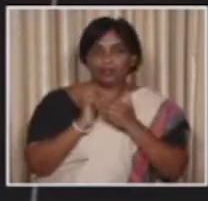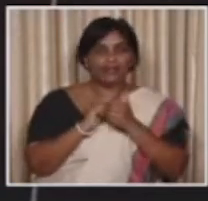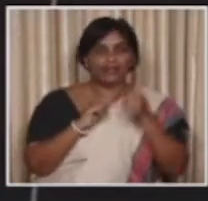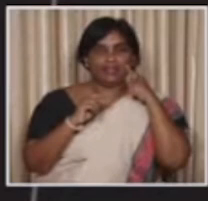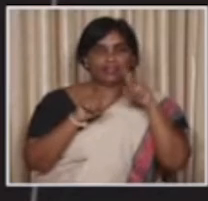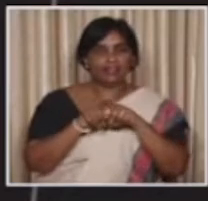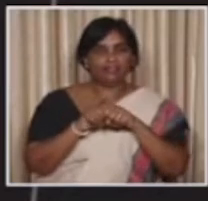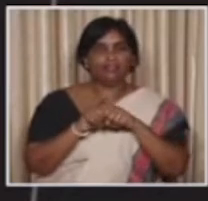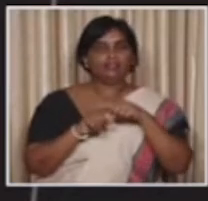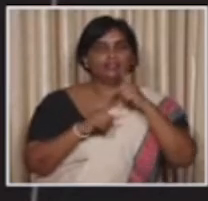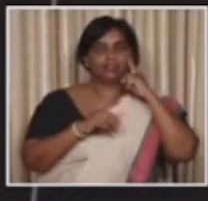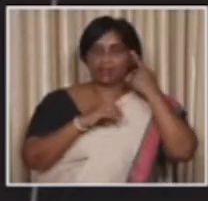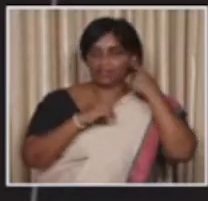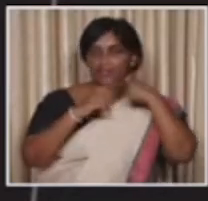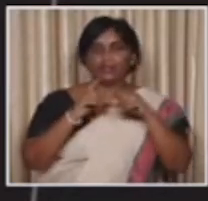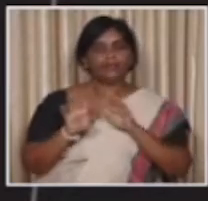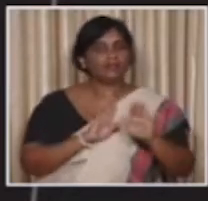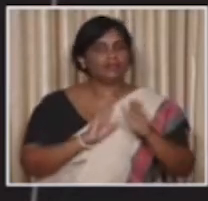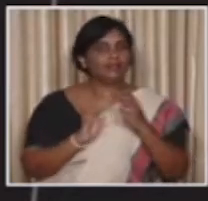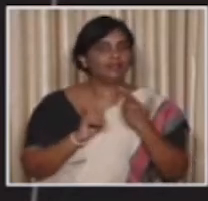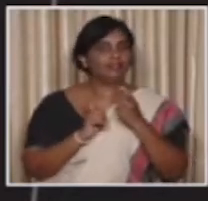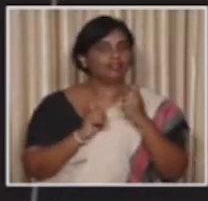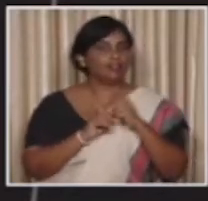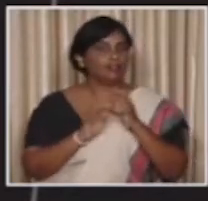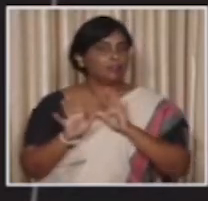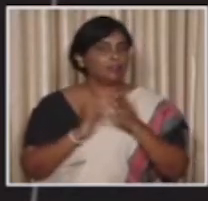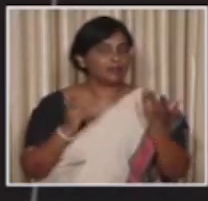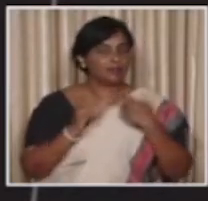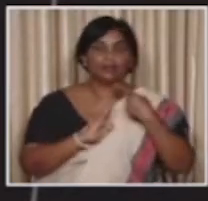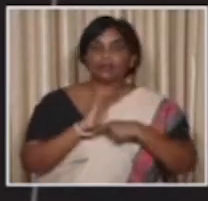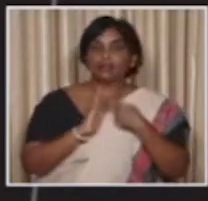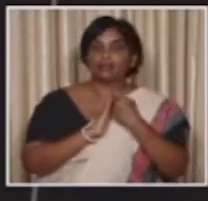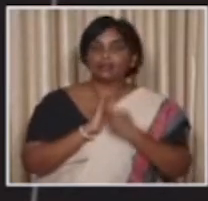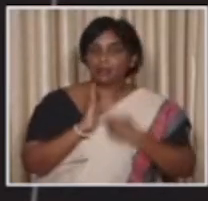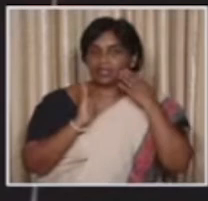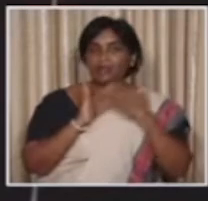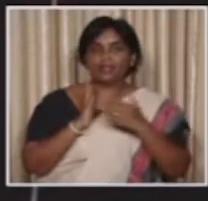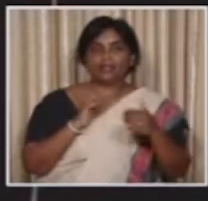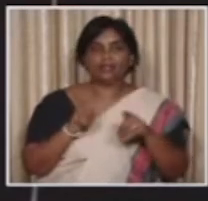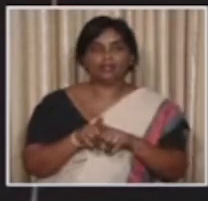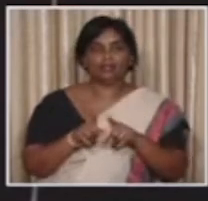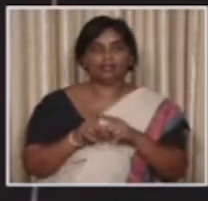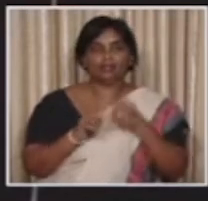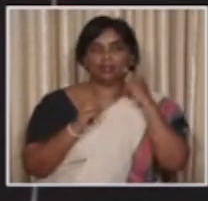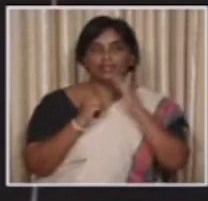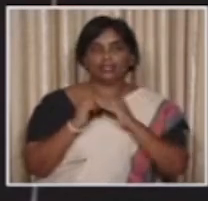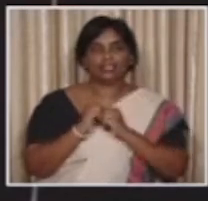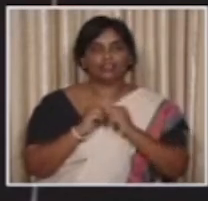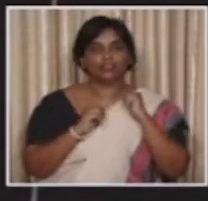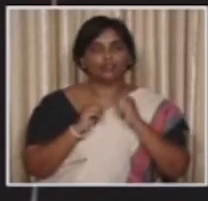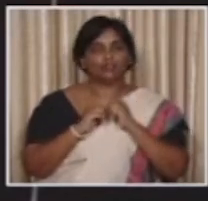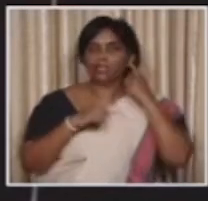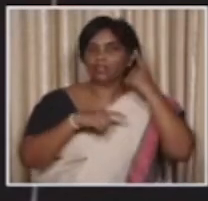තිබුණේ අපේ ඩොලරේ පාලනය කරගන්න බැරි වෙලා තිබුණේ රටේ නීතියක් තිබුණේ නැහැ නීතිය වල් වැදිලා